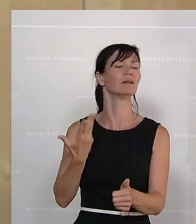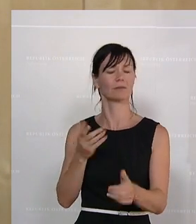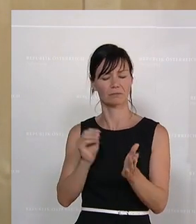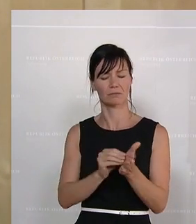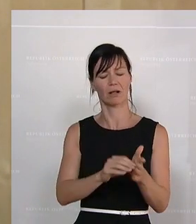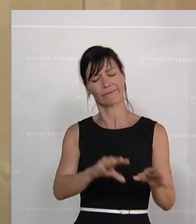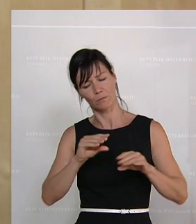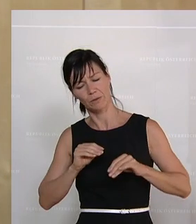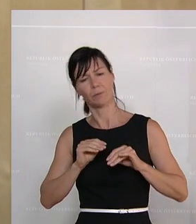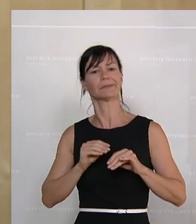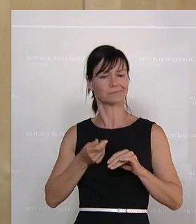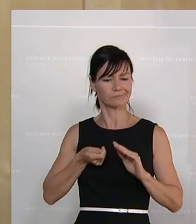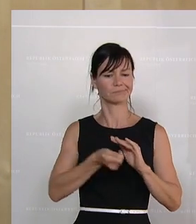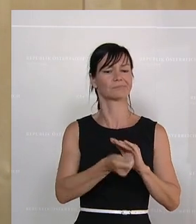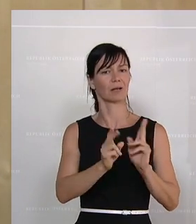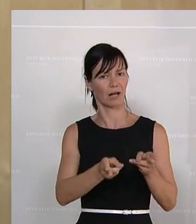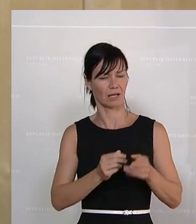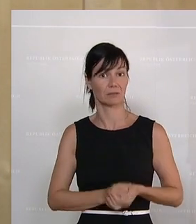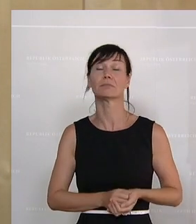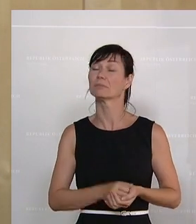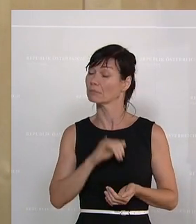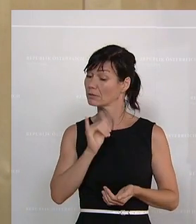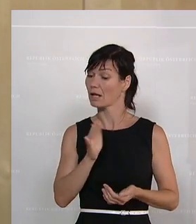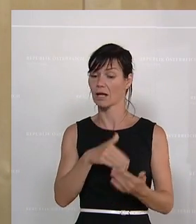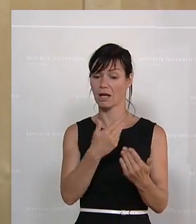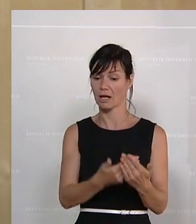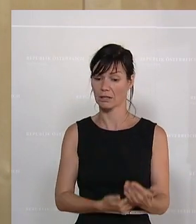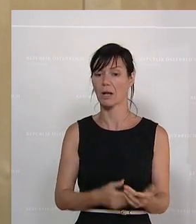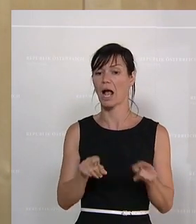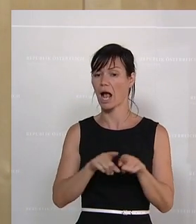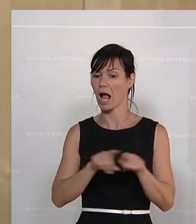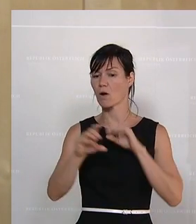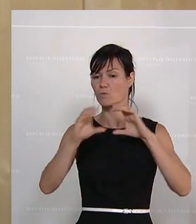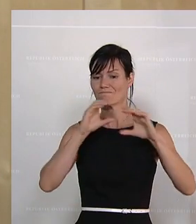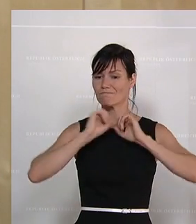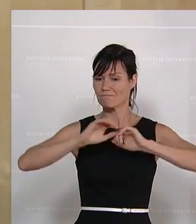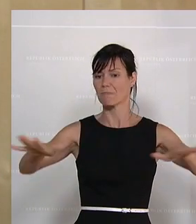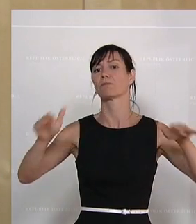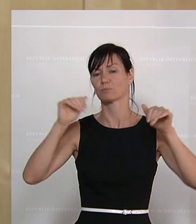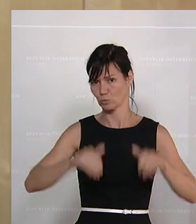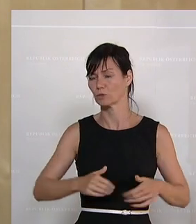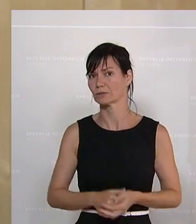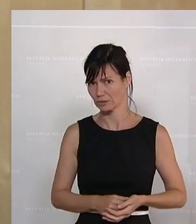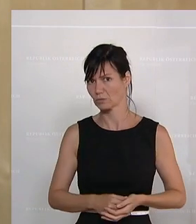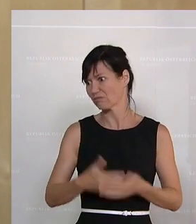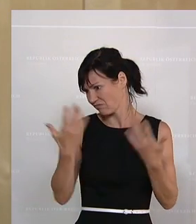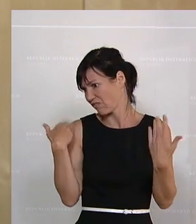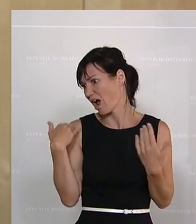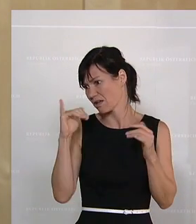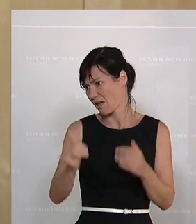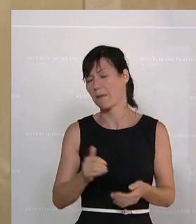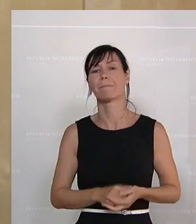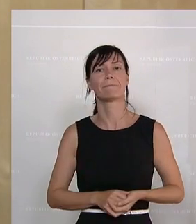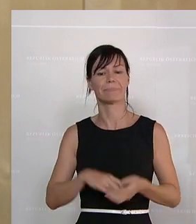und ja dieses angebot ist auch entsprechend kommunikativ beworben worden der aktuelle stand